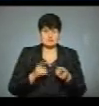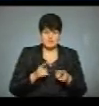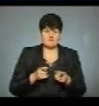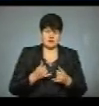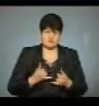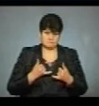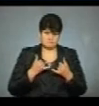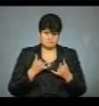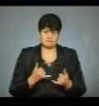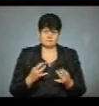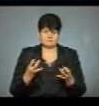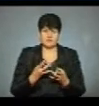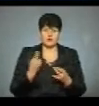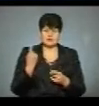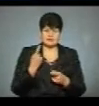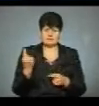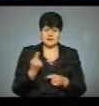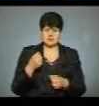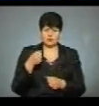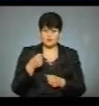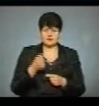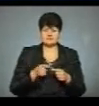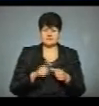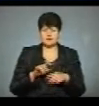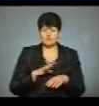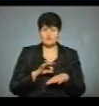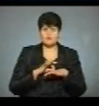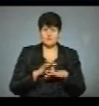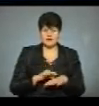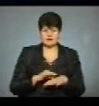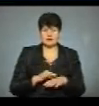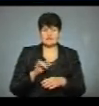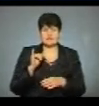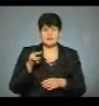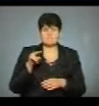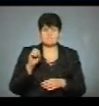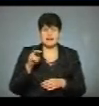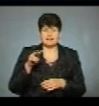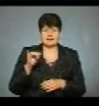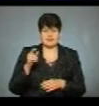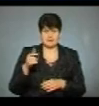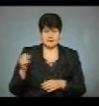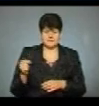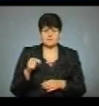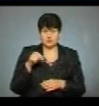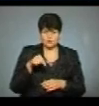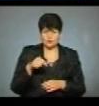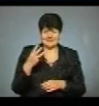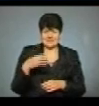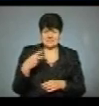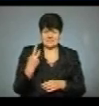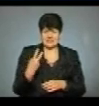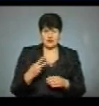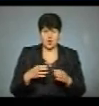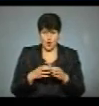вартують уваги. Тобто один з перших кубків – це був проведений пам'яті Ігора Пелех. Сьогодні фактично тут 32 команди